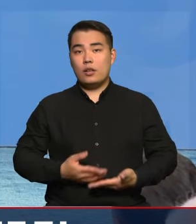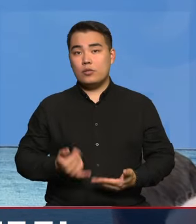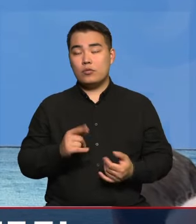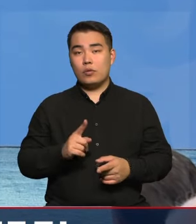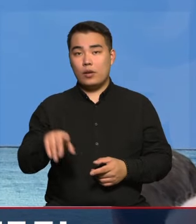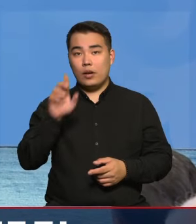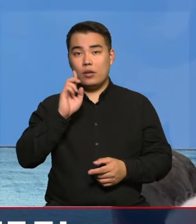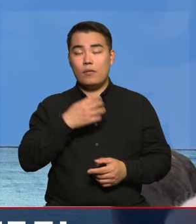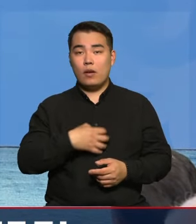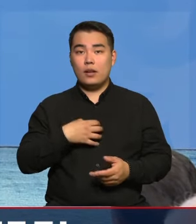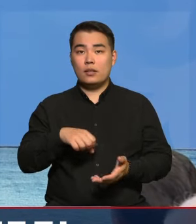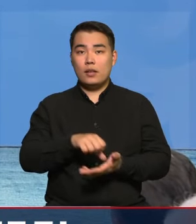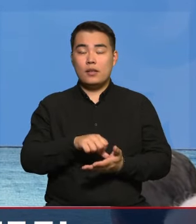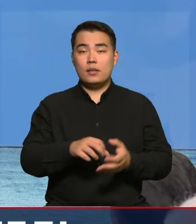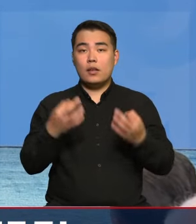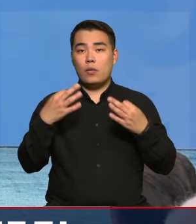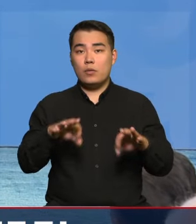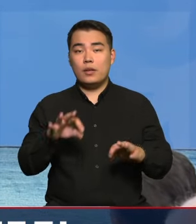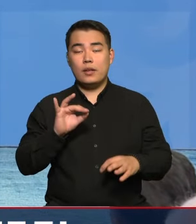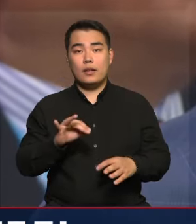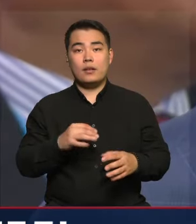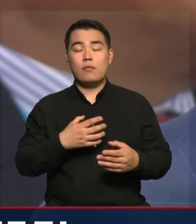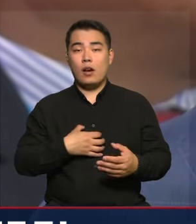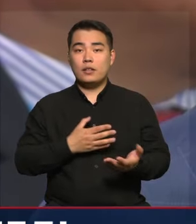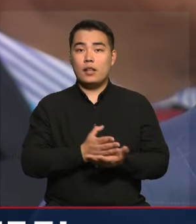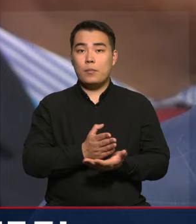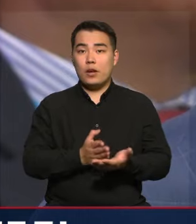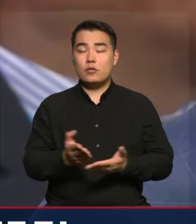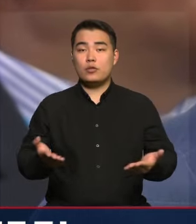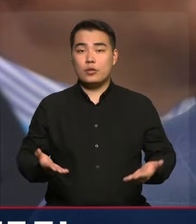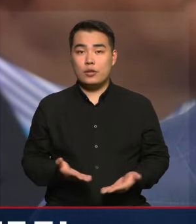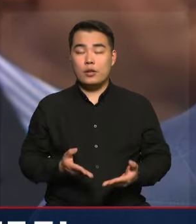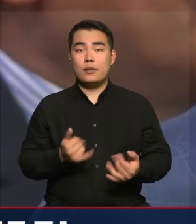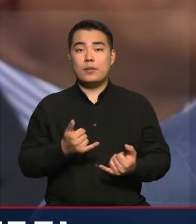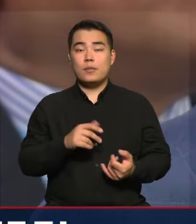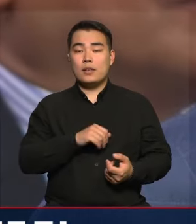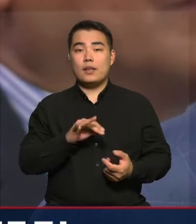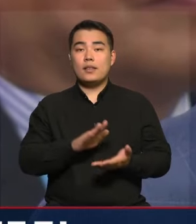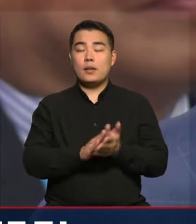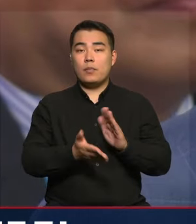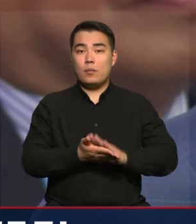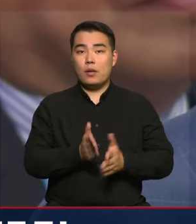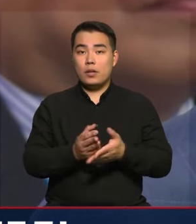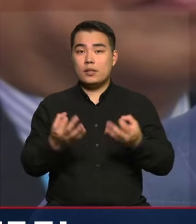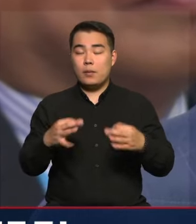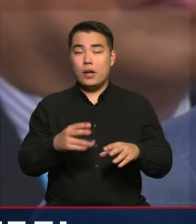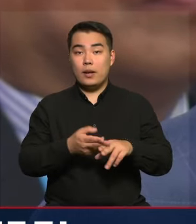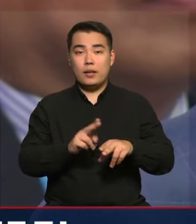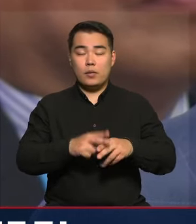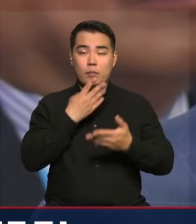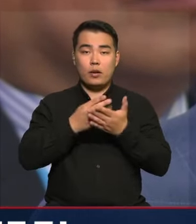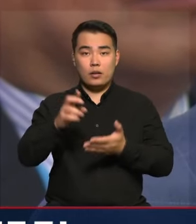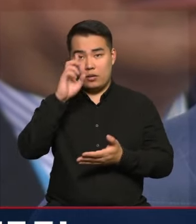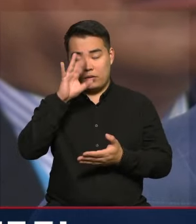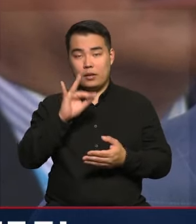саясатымыздың негізгі басымдықтары тәуелсіздік, мультилатерализм, өңірлік тұрақтылық және дипломатия. Сондықтан біз жаһандық ынтымақтастық